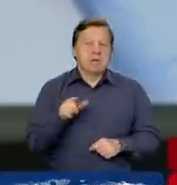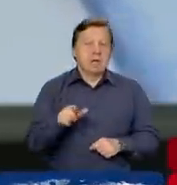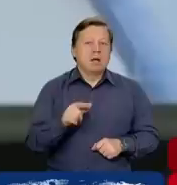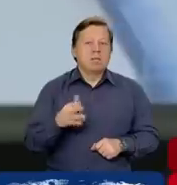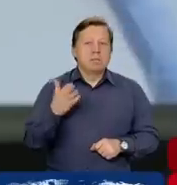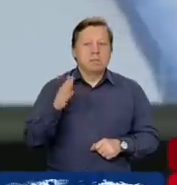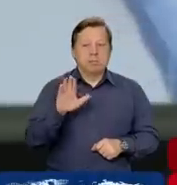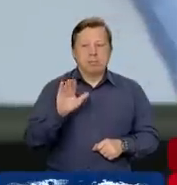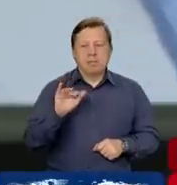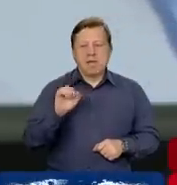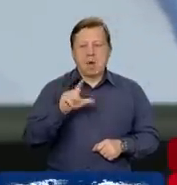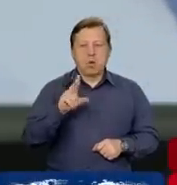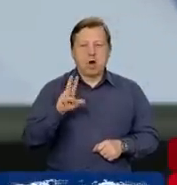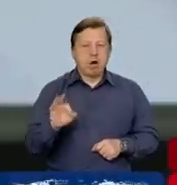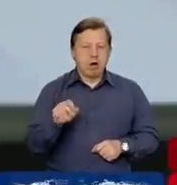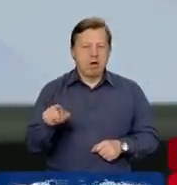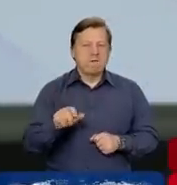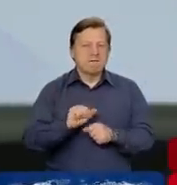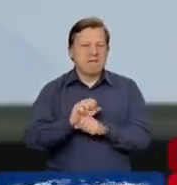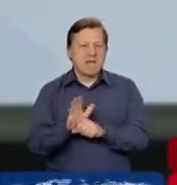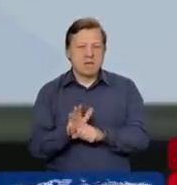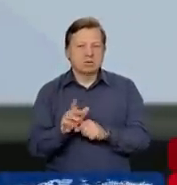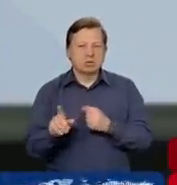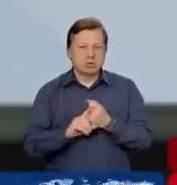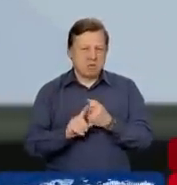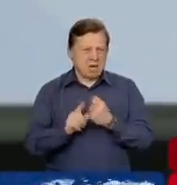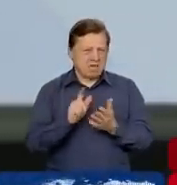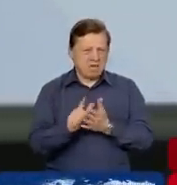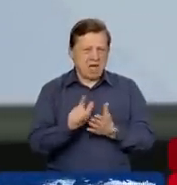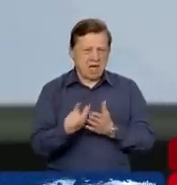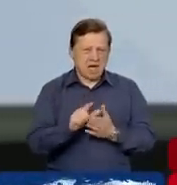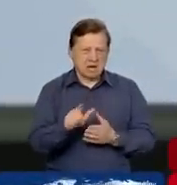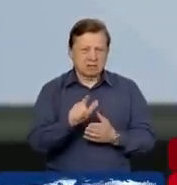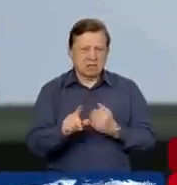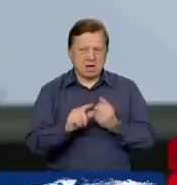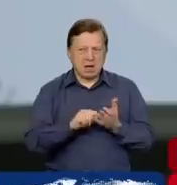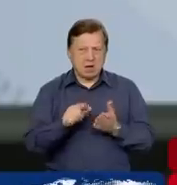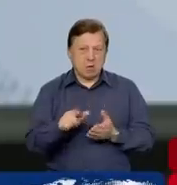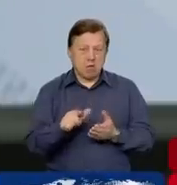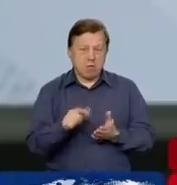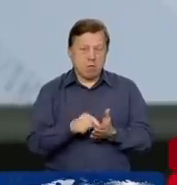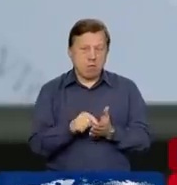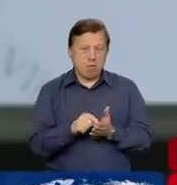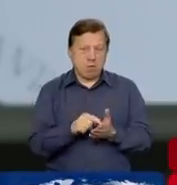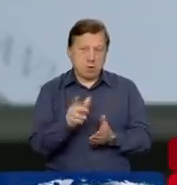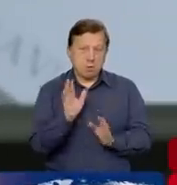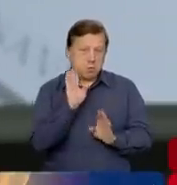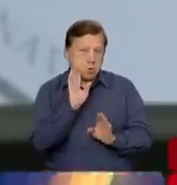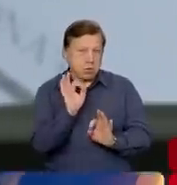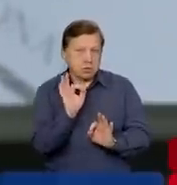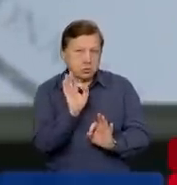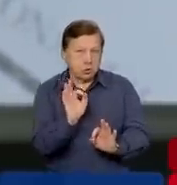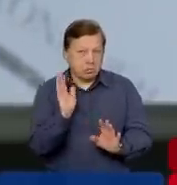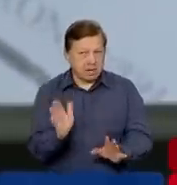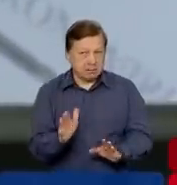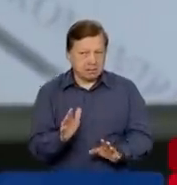białek niestrukturalnych wirusa, numer 12 konkretnie, to jeden z leków bardzo obiecujących, jeżeli